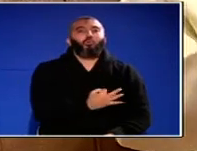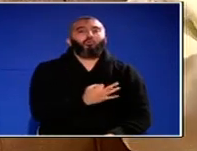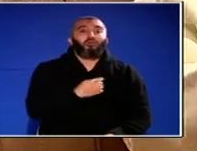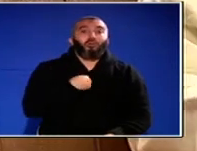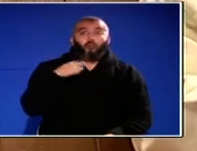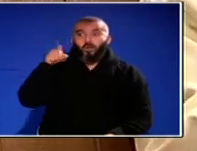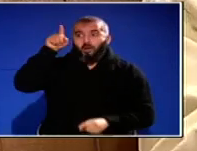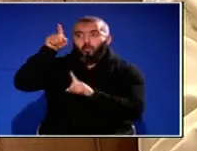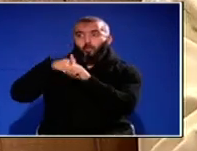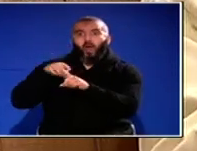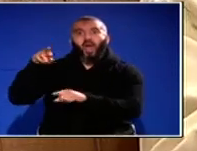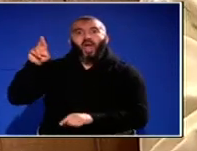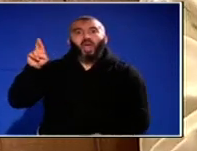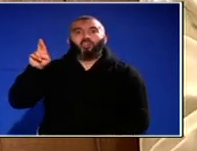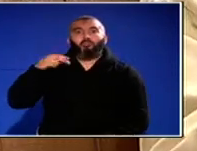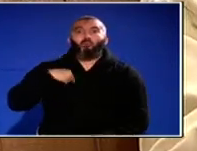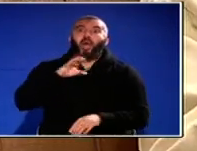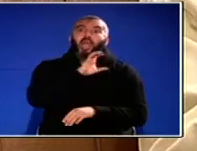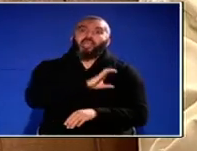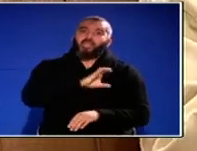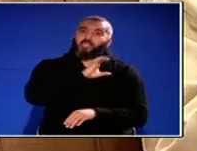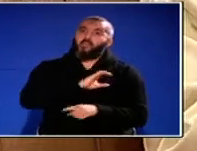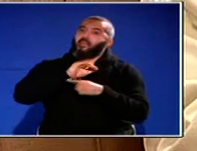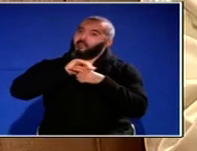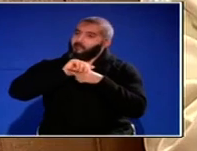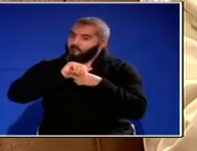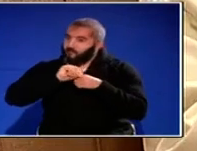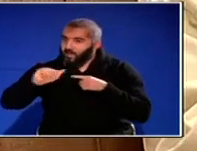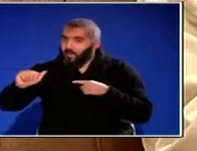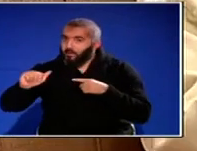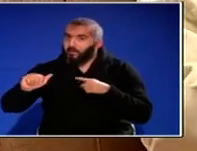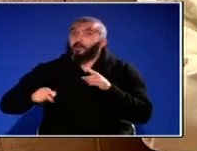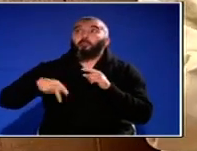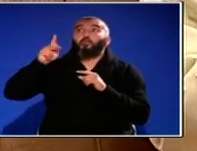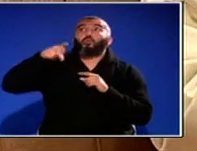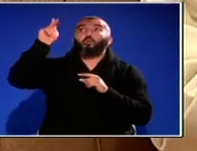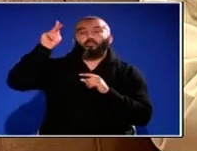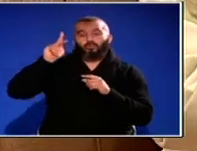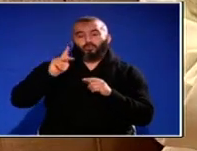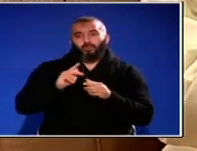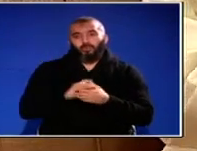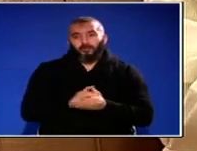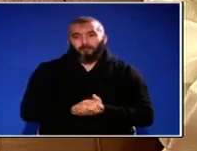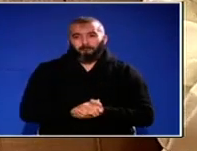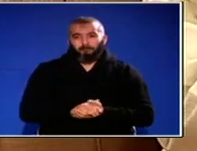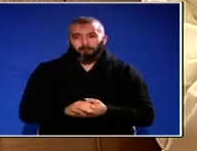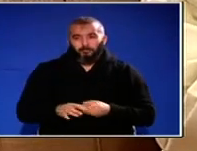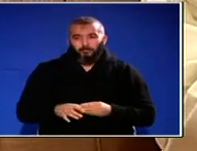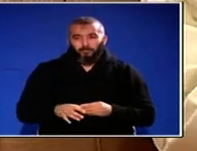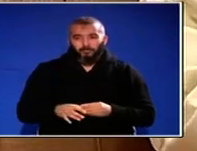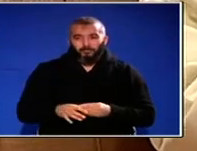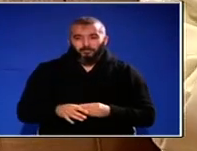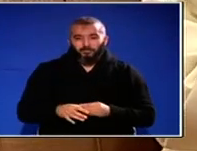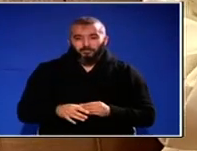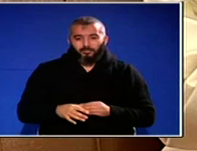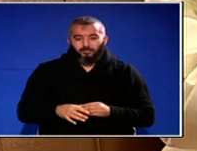50%, 70%, أو 80% في هذا الشهر؟ طيب. وبالتالي نقول، هل هناك يعني صوم مسنون في هذا الشهر،